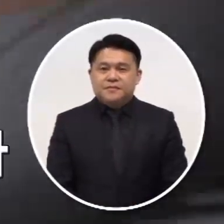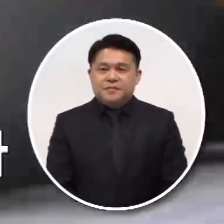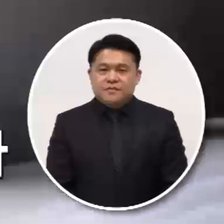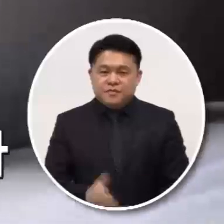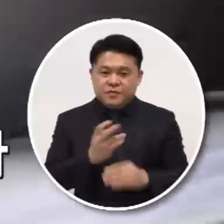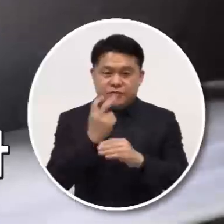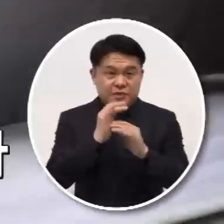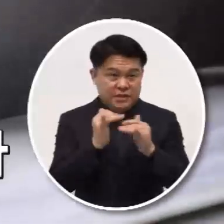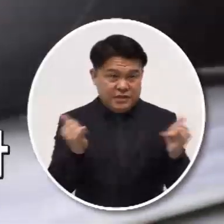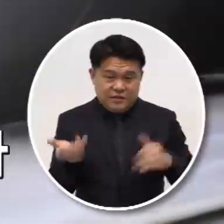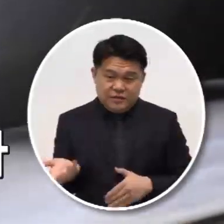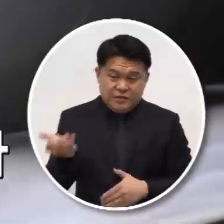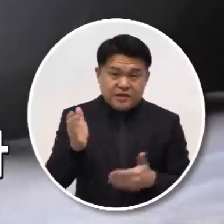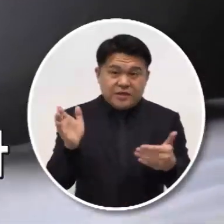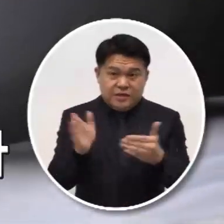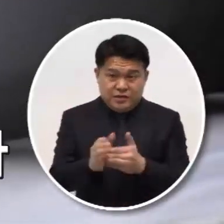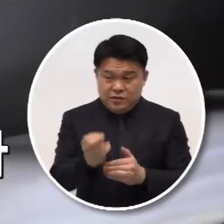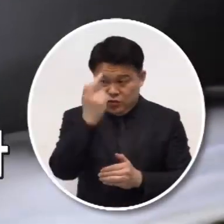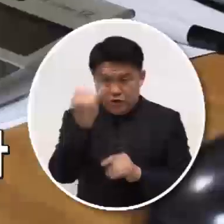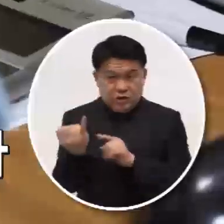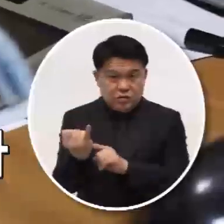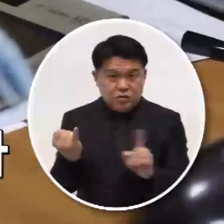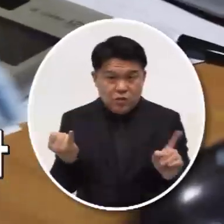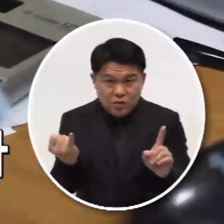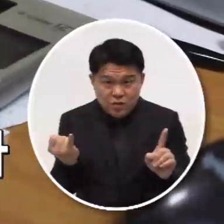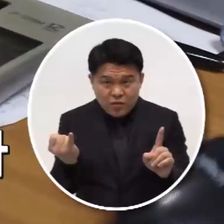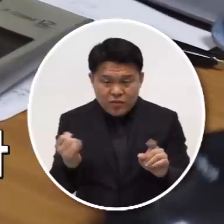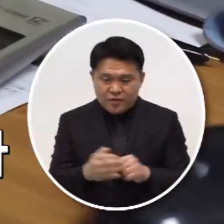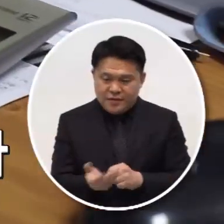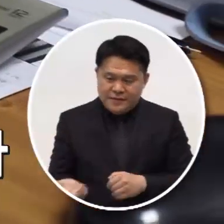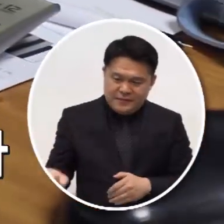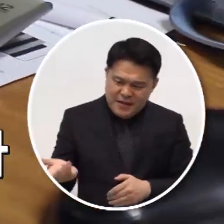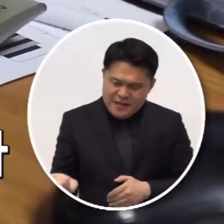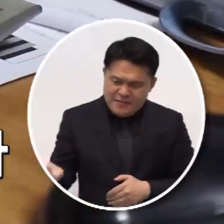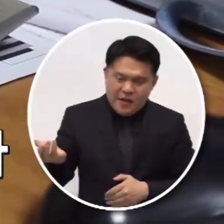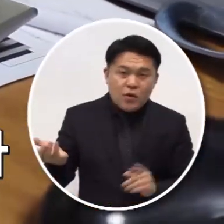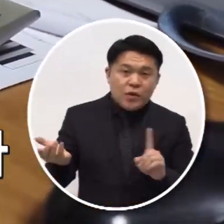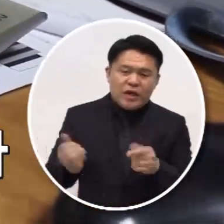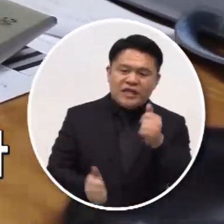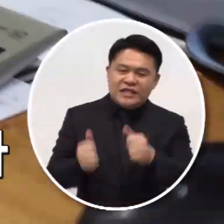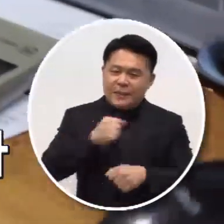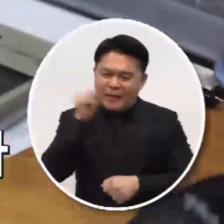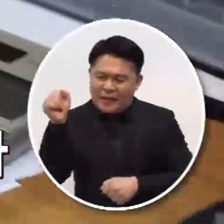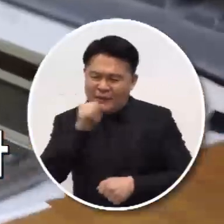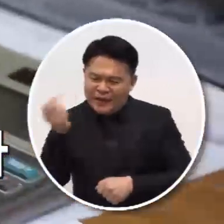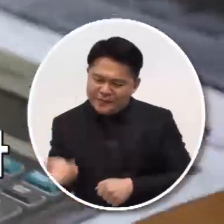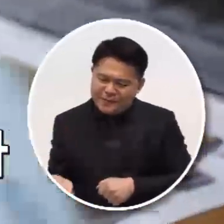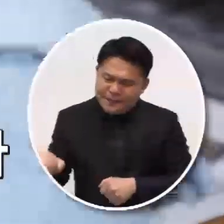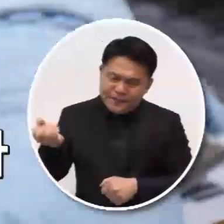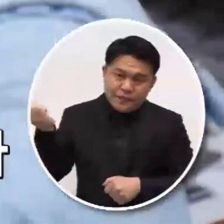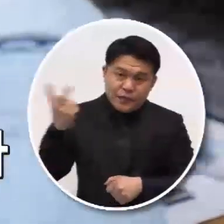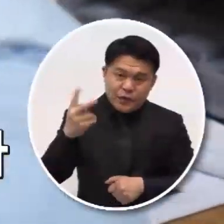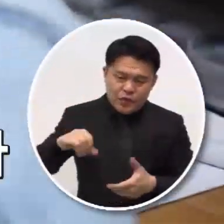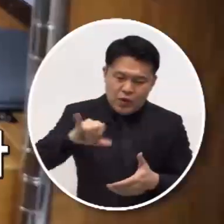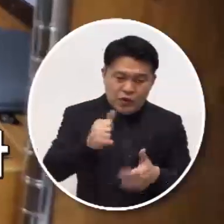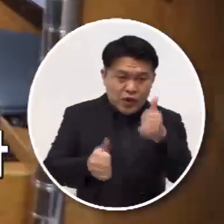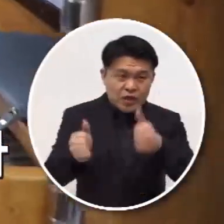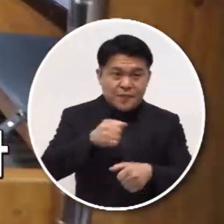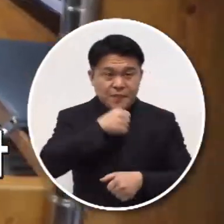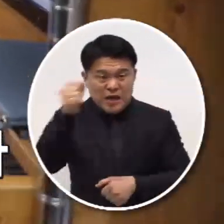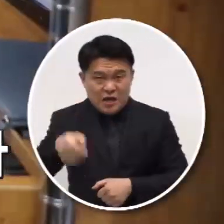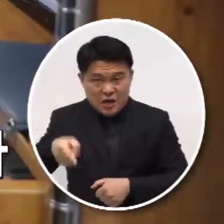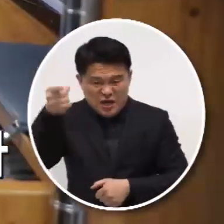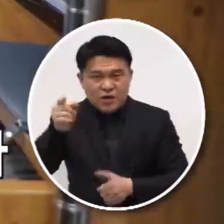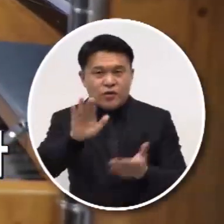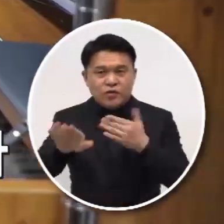중간 관리자의 자리에 올라선 최애나 씨 역시 한 단계씩 시험을 거치고 바리스타 대회 우승도 하며 앞으로